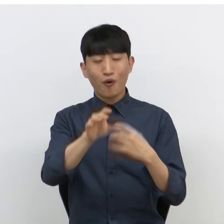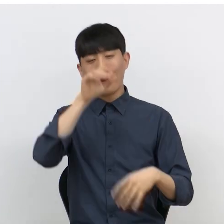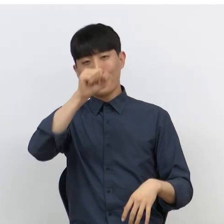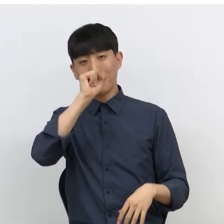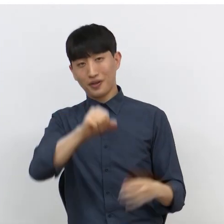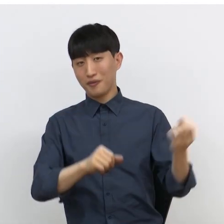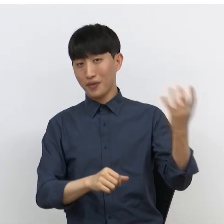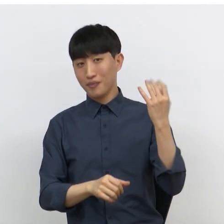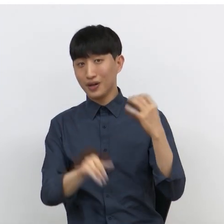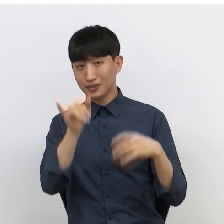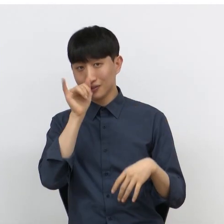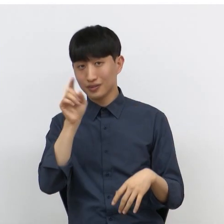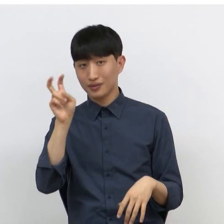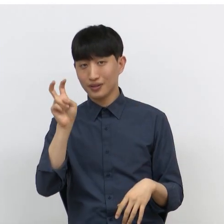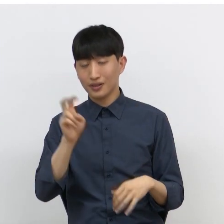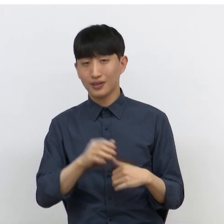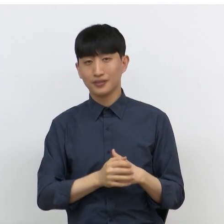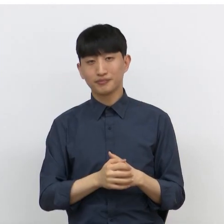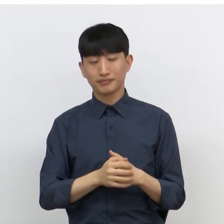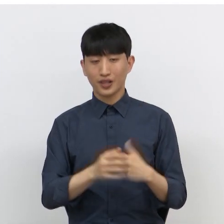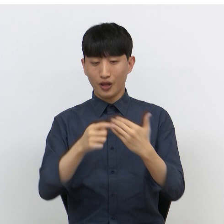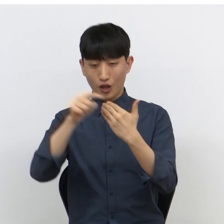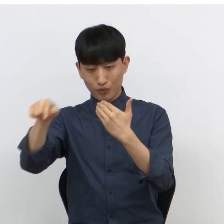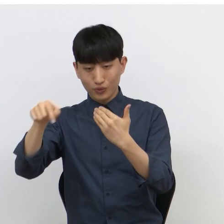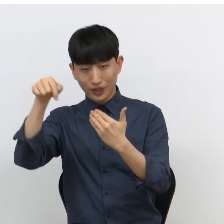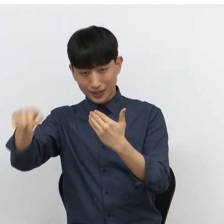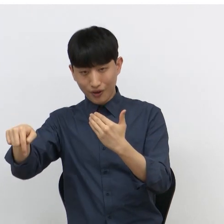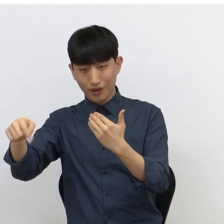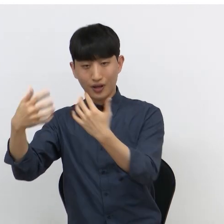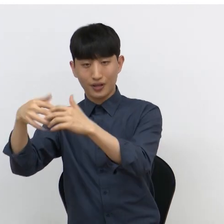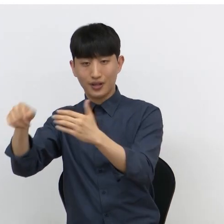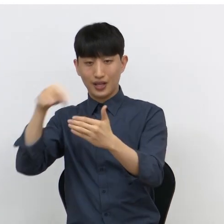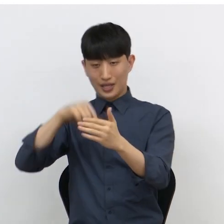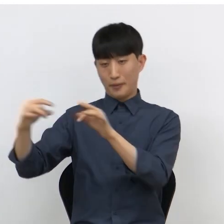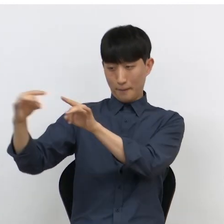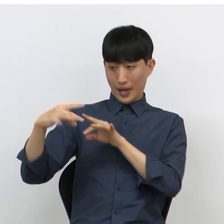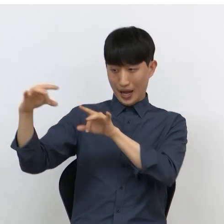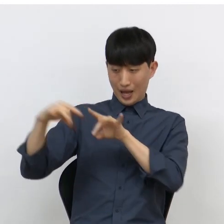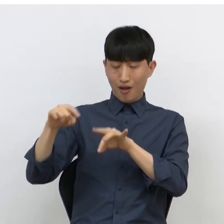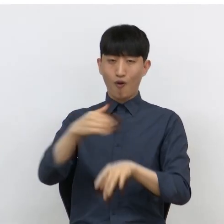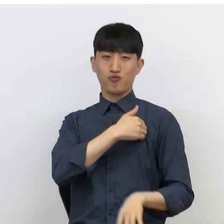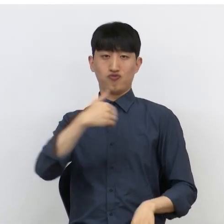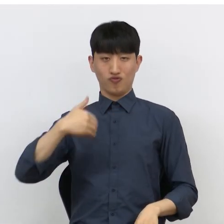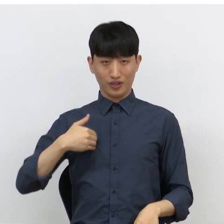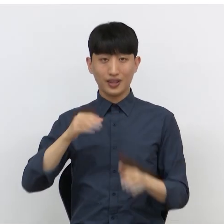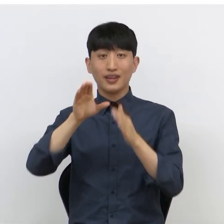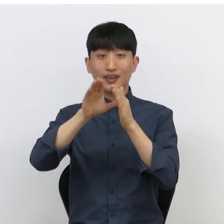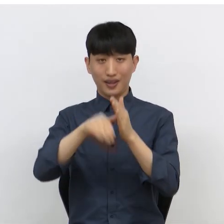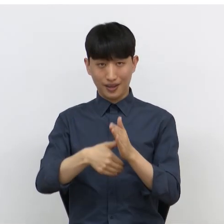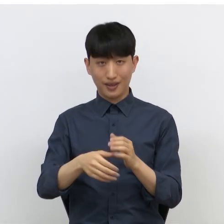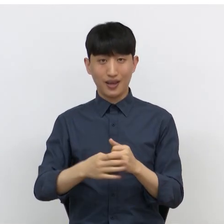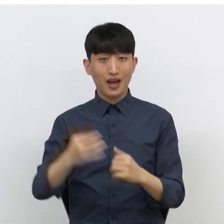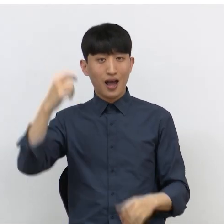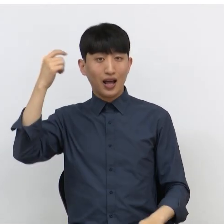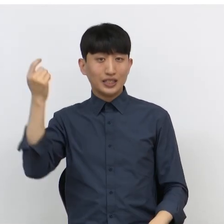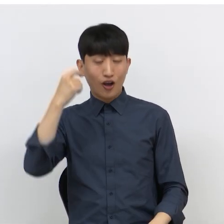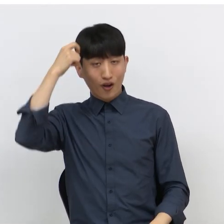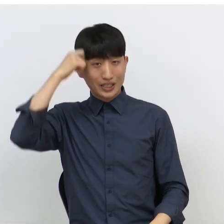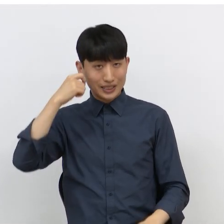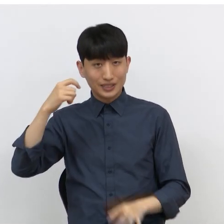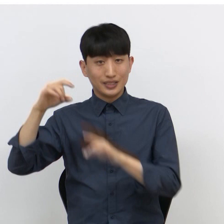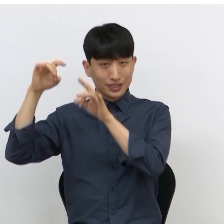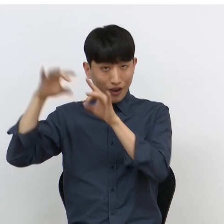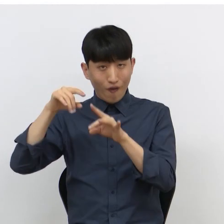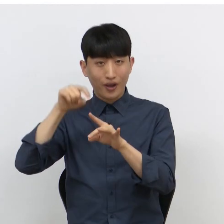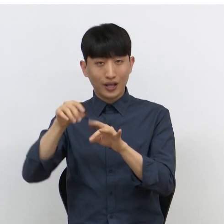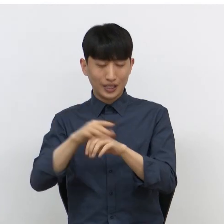자, 이건 뭐냐? 외부 장치에서 내부 전극으로 보내진 자극이 충분할 때 청신경에 나선신경절이라고